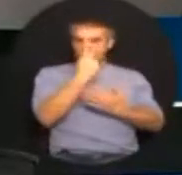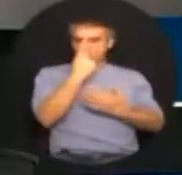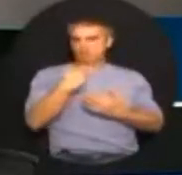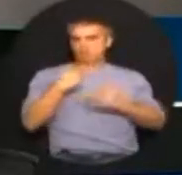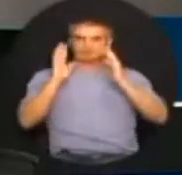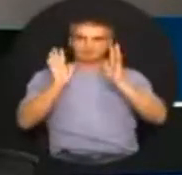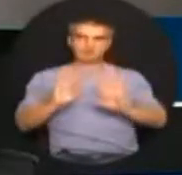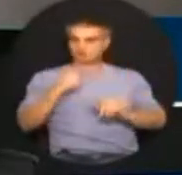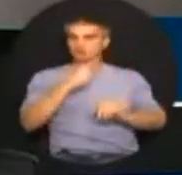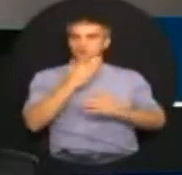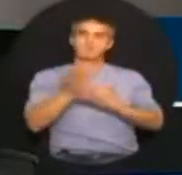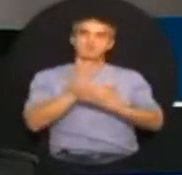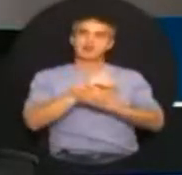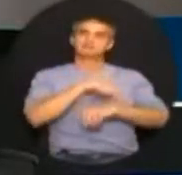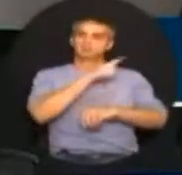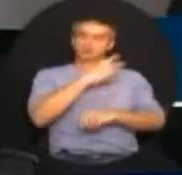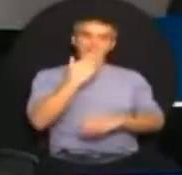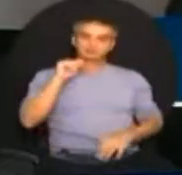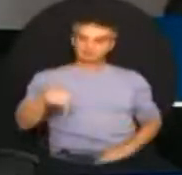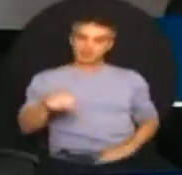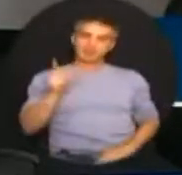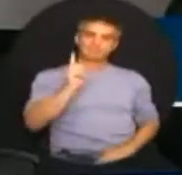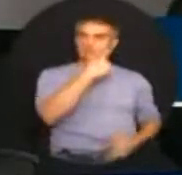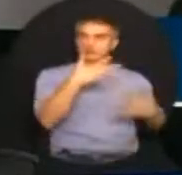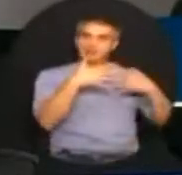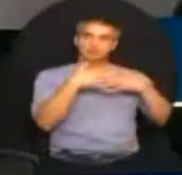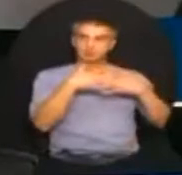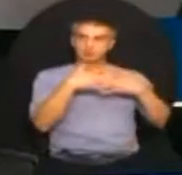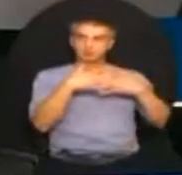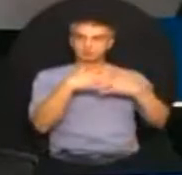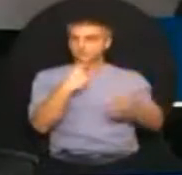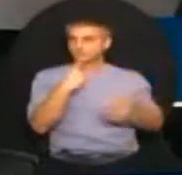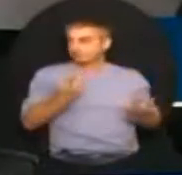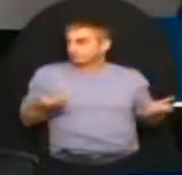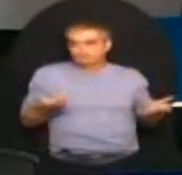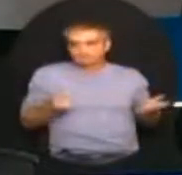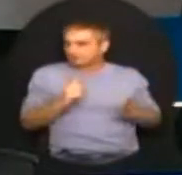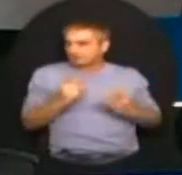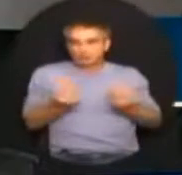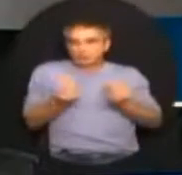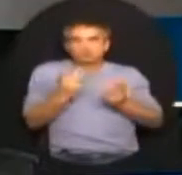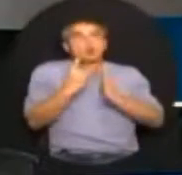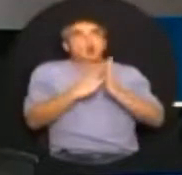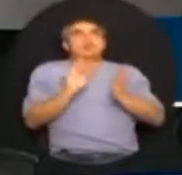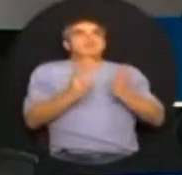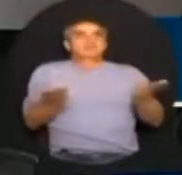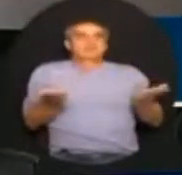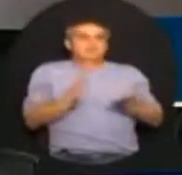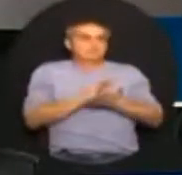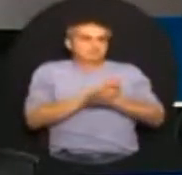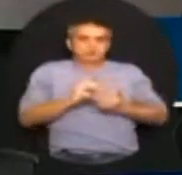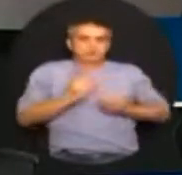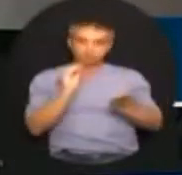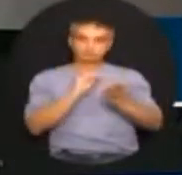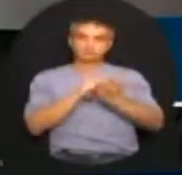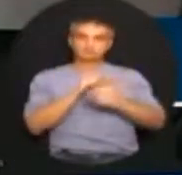פשוט בטלוויזיה. הוא מחלק את הזמן שלו בין ישראל לבין ארצות הברית. הוא אומר, זה לא דבר שיש חוק נגד זה. פשוט זה לא